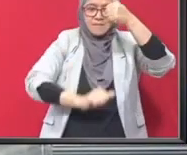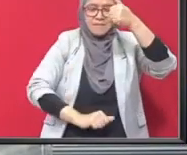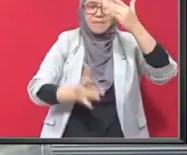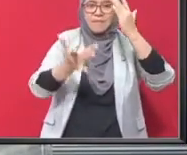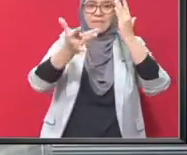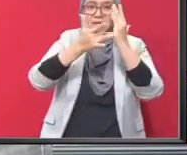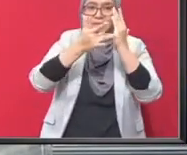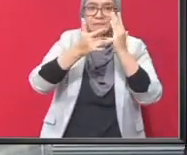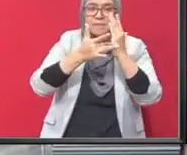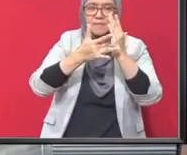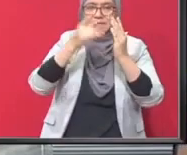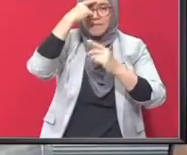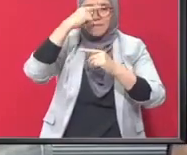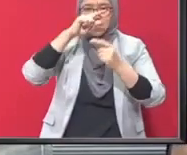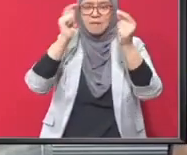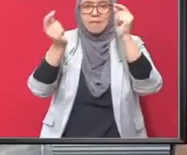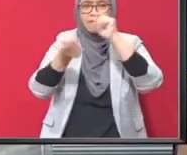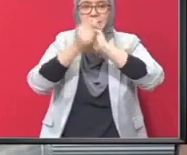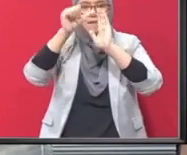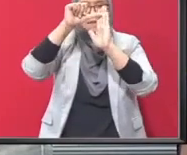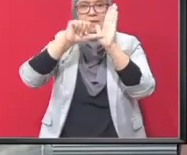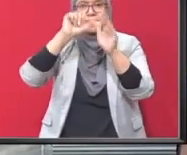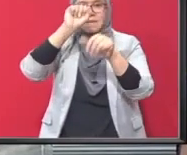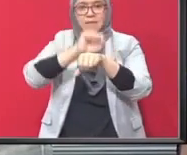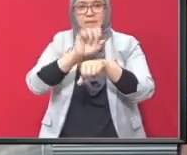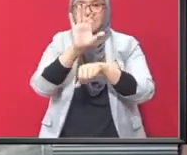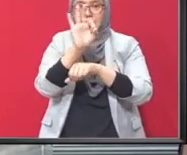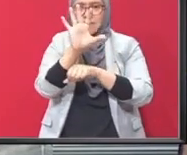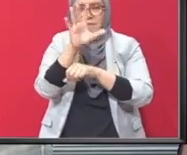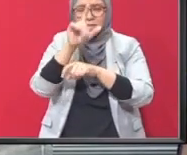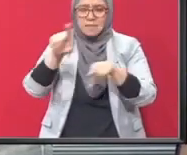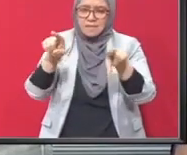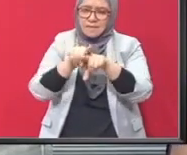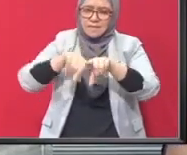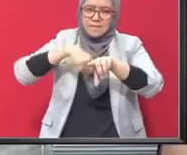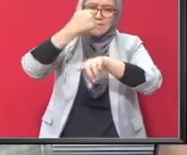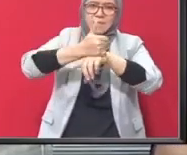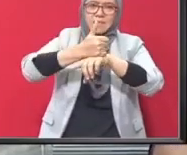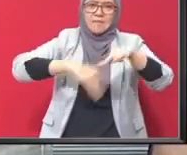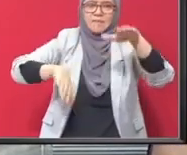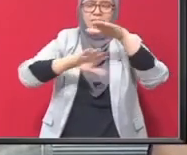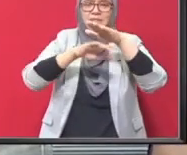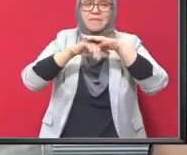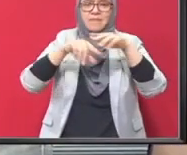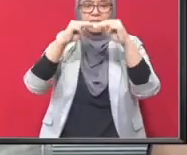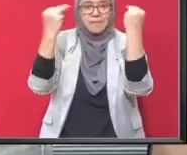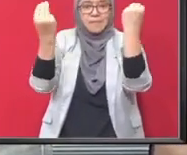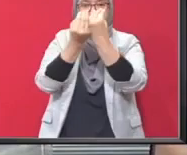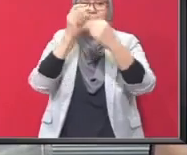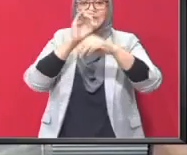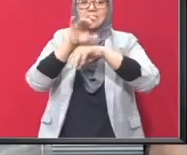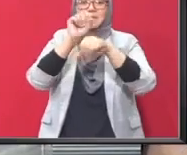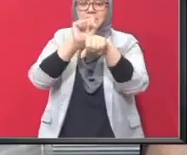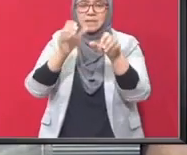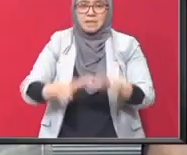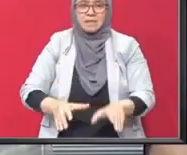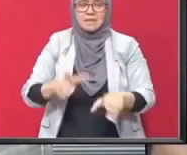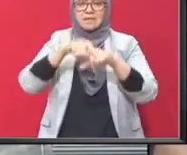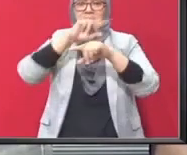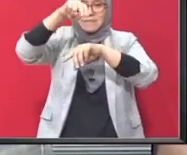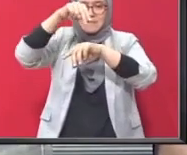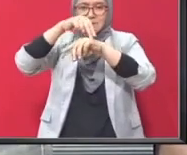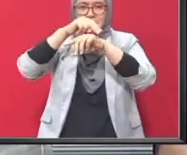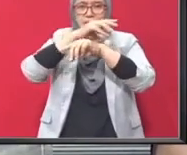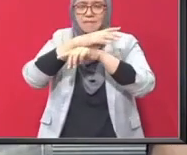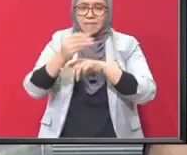pidana kata kerja sambilan 55 truk ditubuhkan dibawah majelis penasihat buruh kebangsaan dan telah